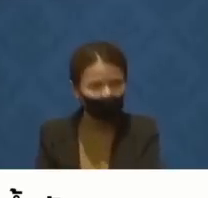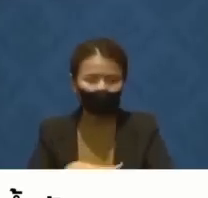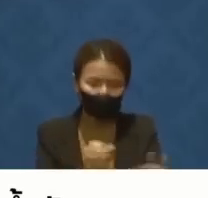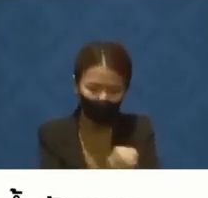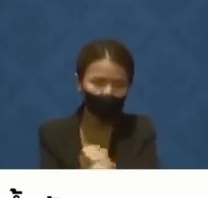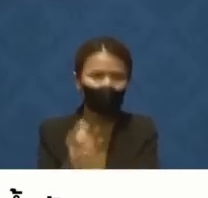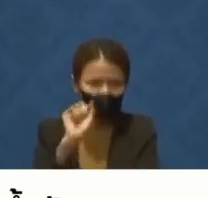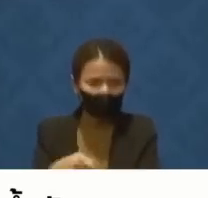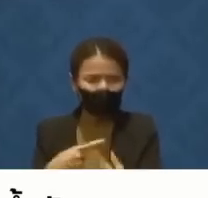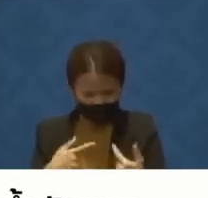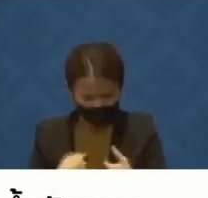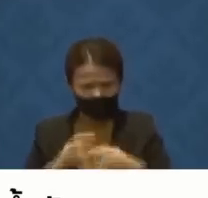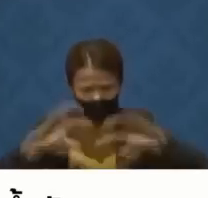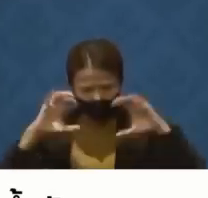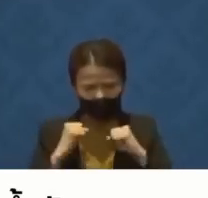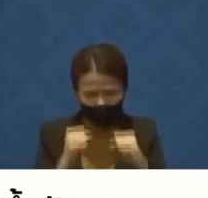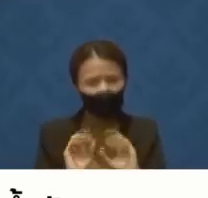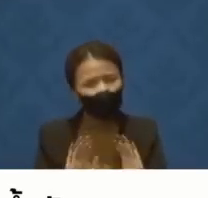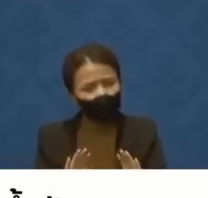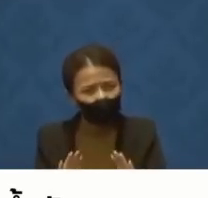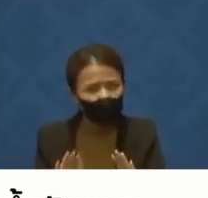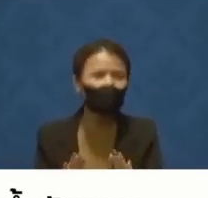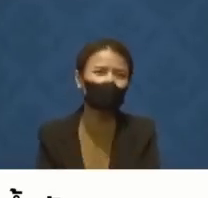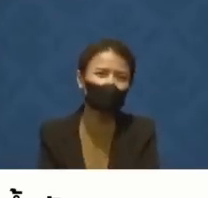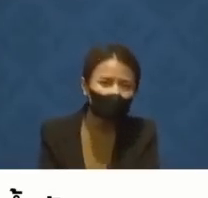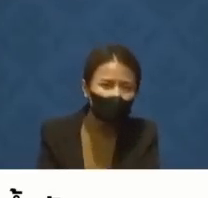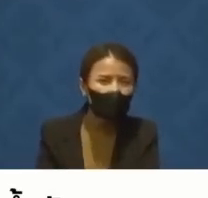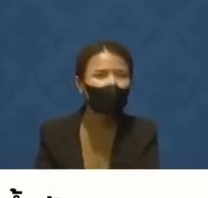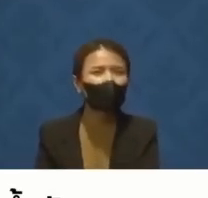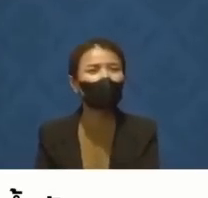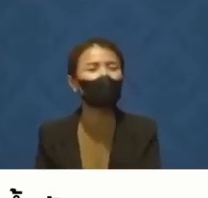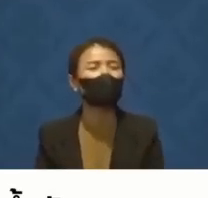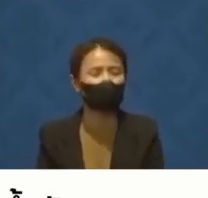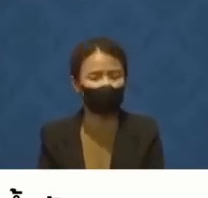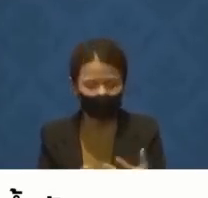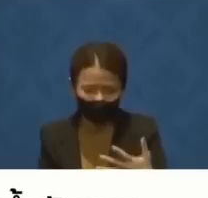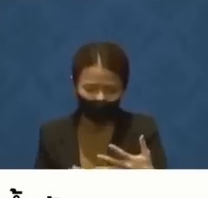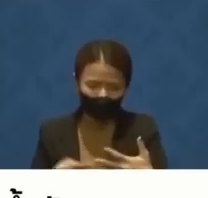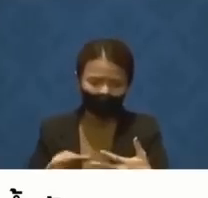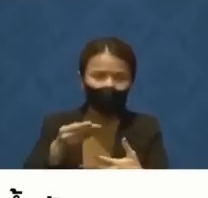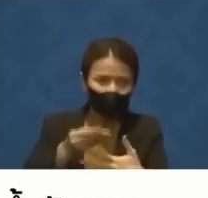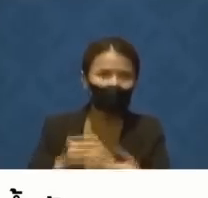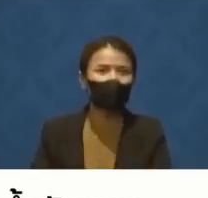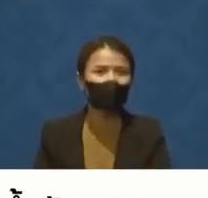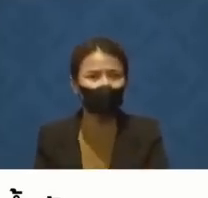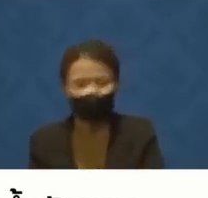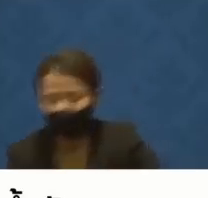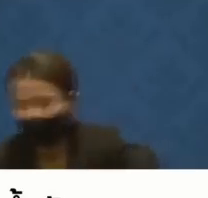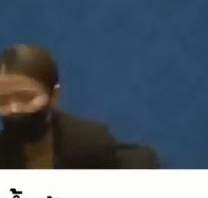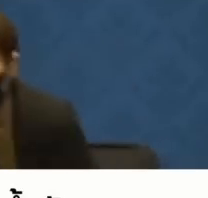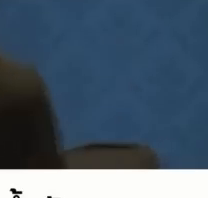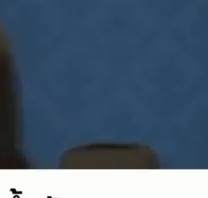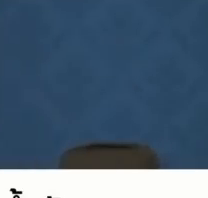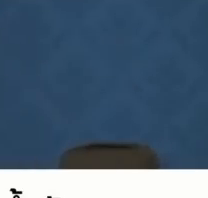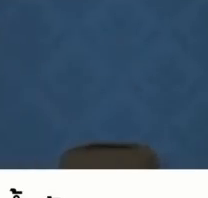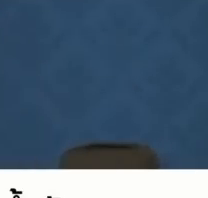เต็มที่นะครับพยายามจะใช้เงินให้มันสมดุลนะครับกับการรักษาเสถียรภาพของความมั่นคงทางการเงิน